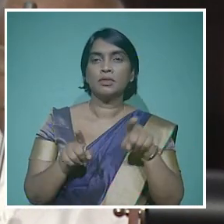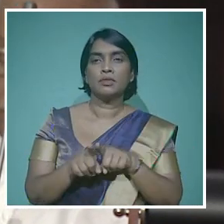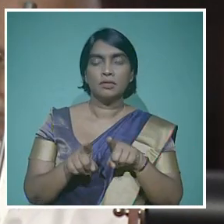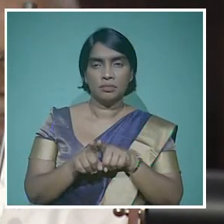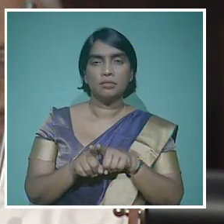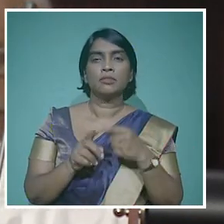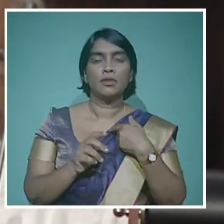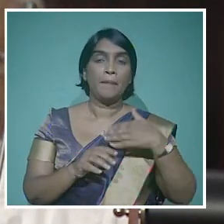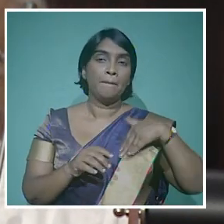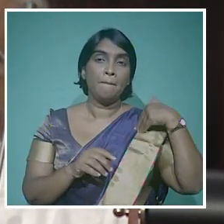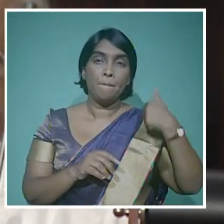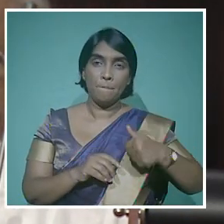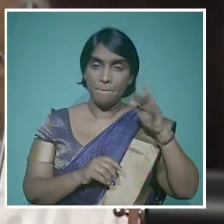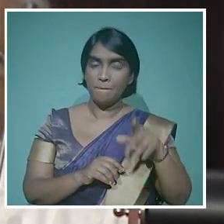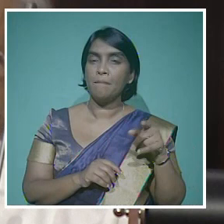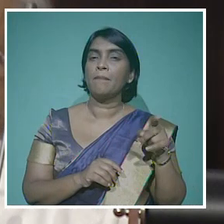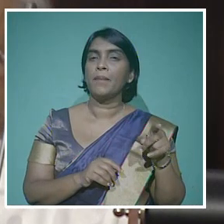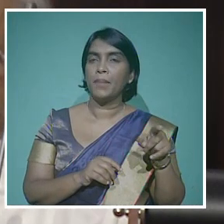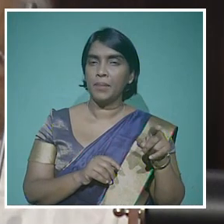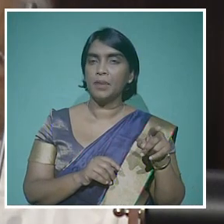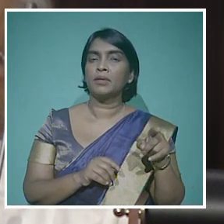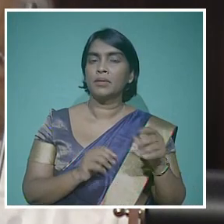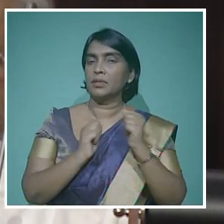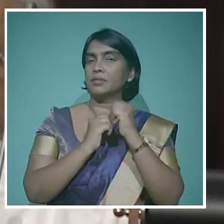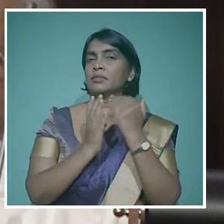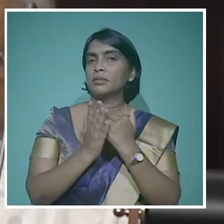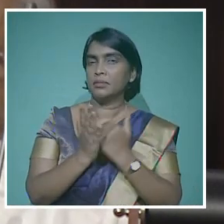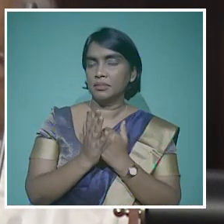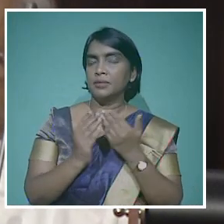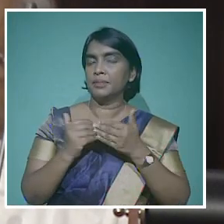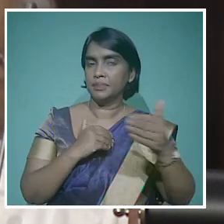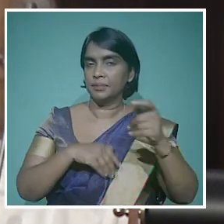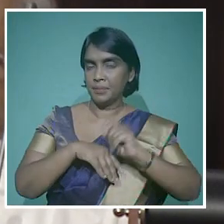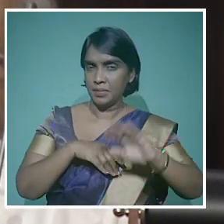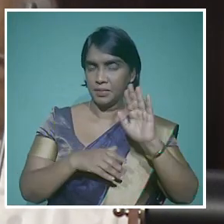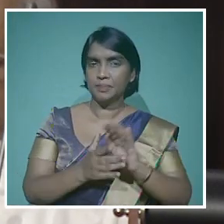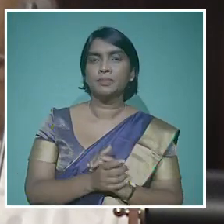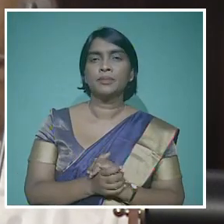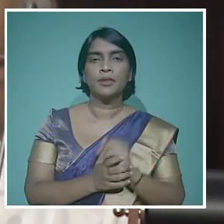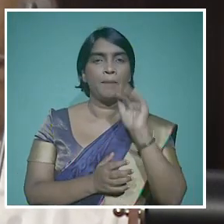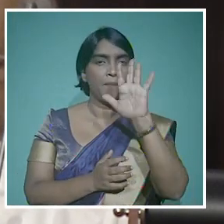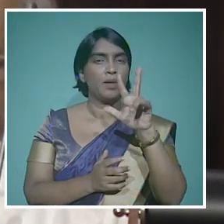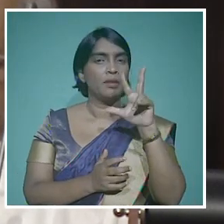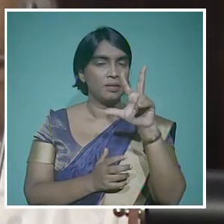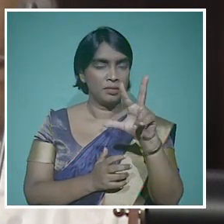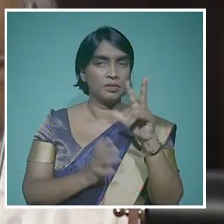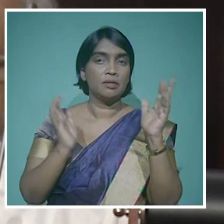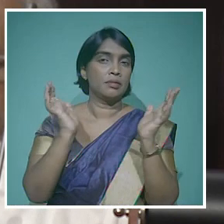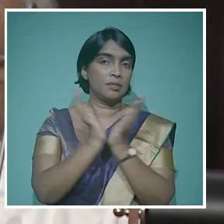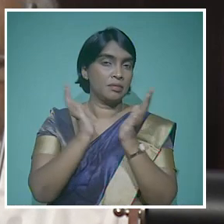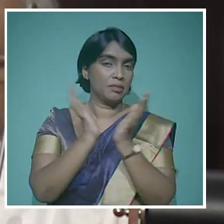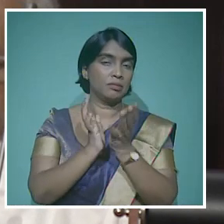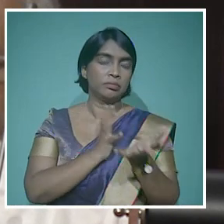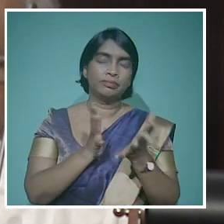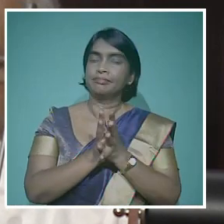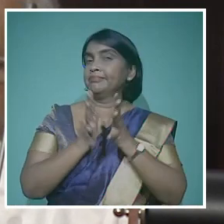තමයි මූලික වශයෙන් මේ වැඩසටහන අපි ක්‍රියාත්මක කරන්නේ. 58 වන ගහනේ